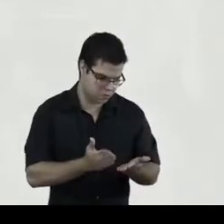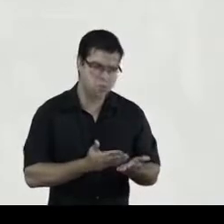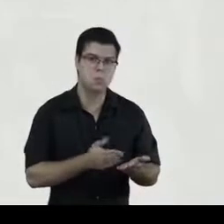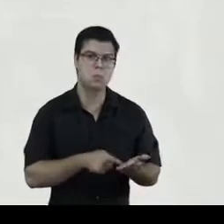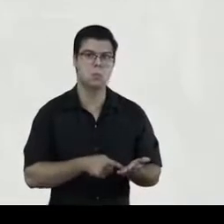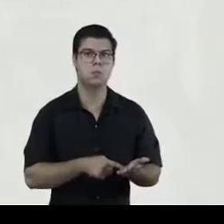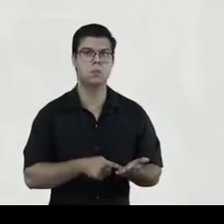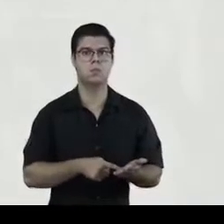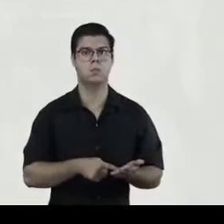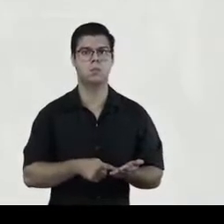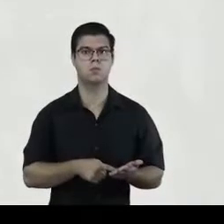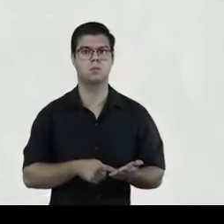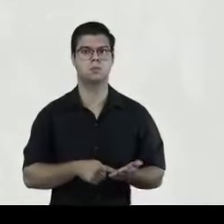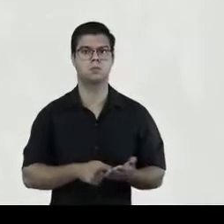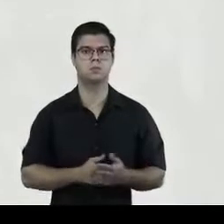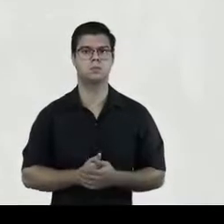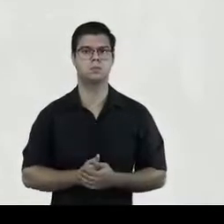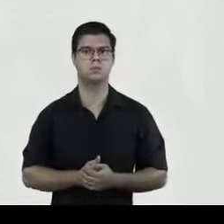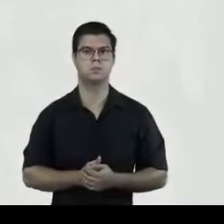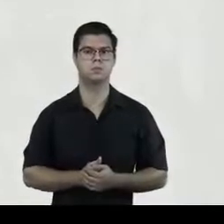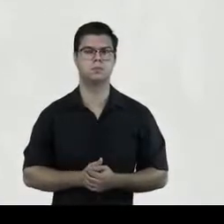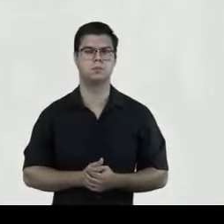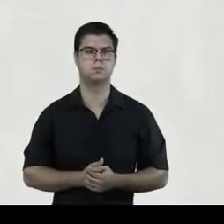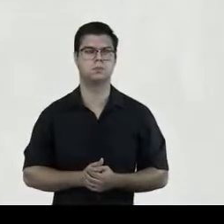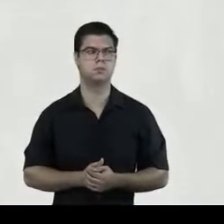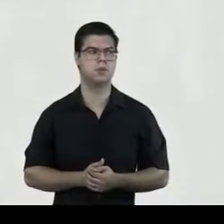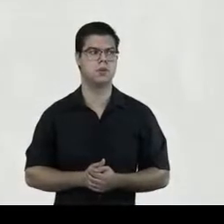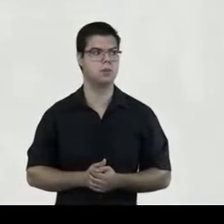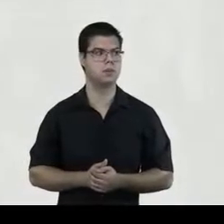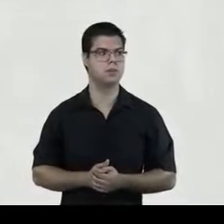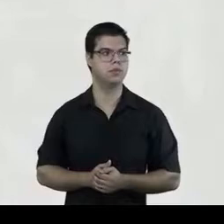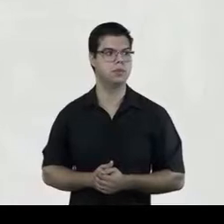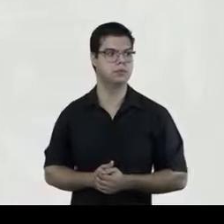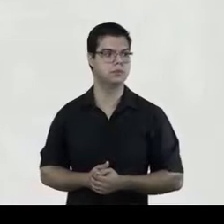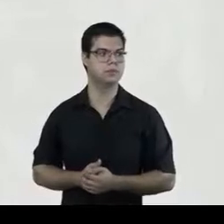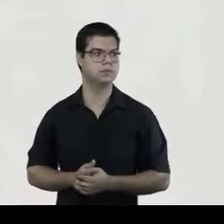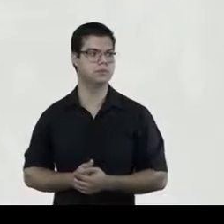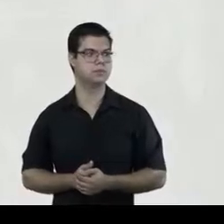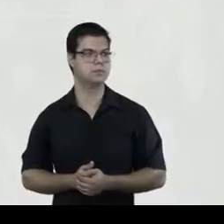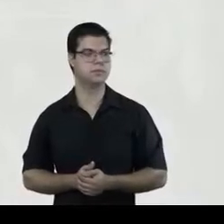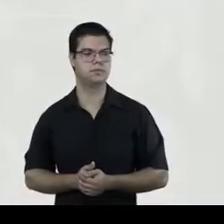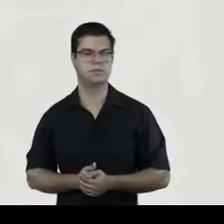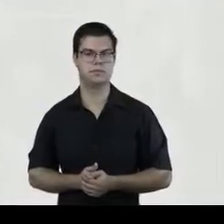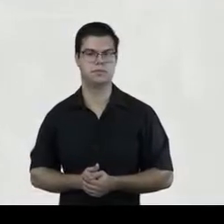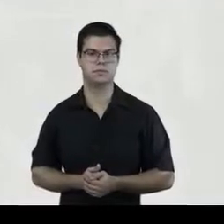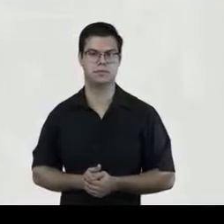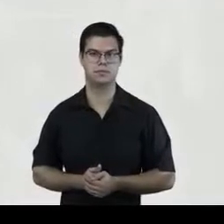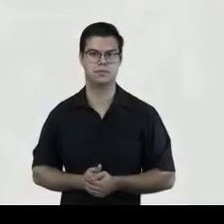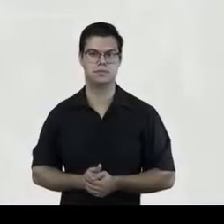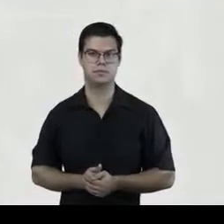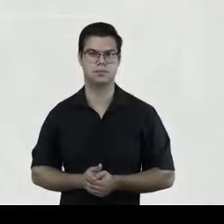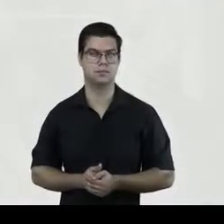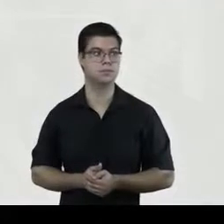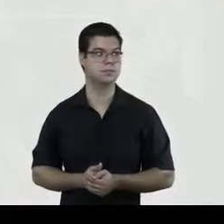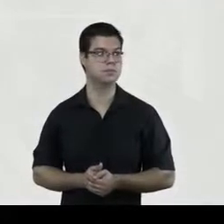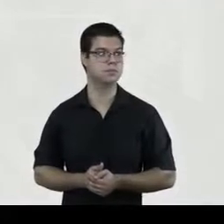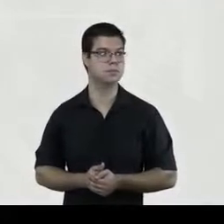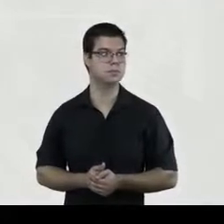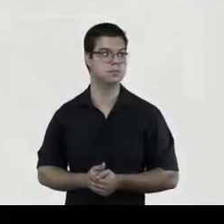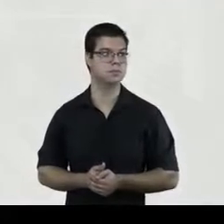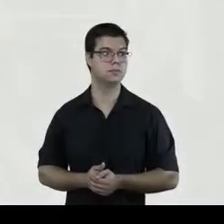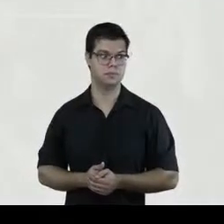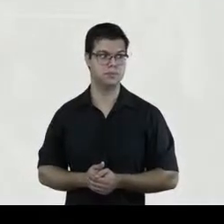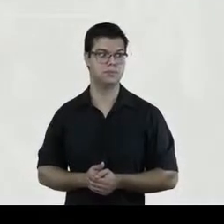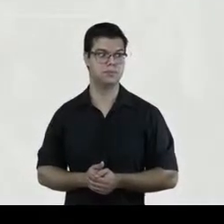möglichst viele Zeichen extrahieren. Das geht glücklicherweise mit Softwareunterstützung. Wie das genau funktioniert, kann ich hier, glaube ich, übergehen. Aber Sie